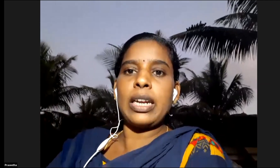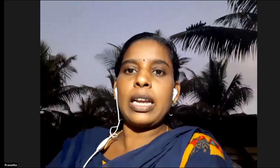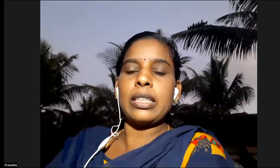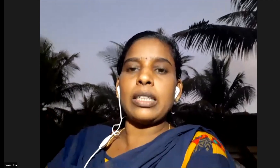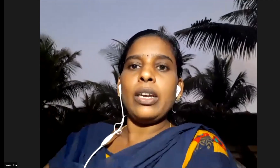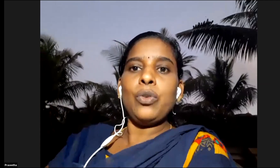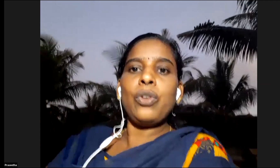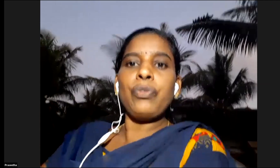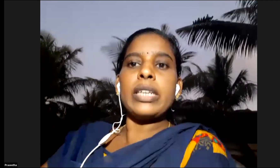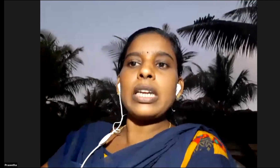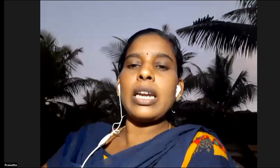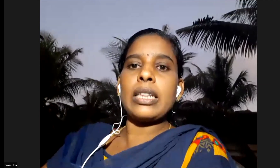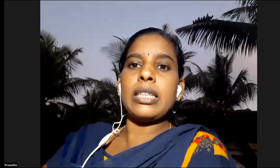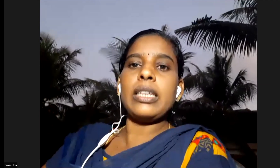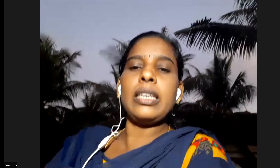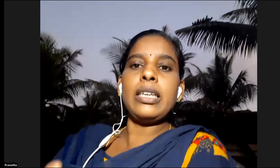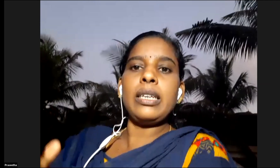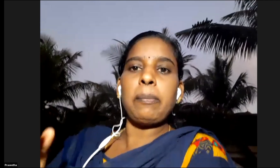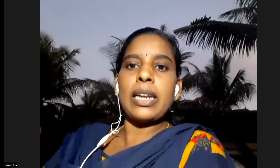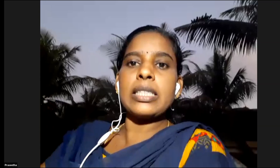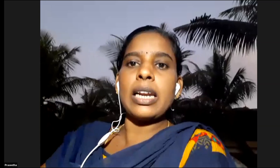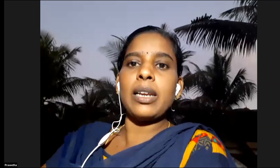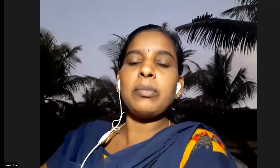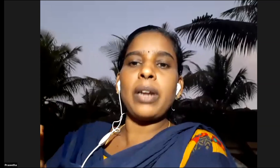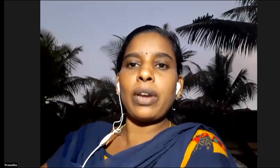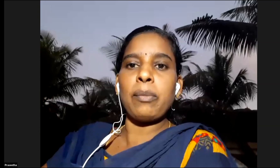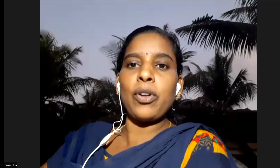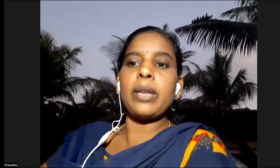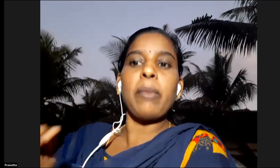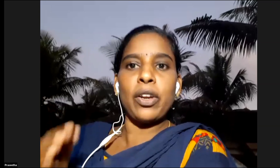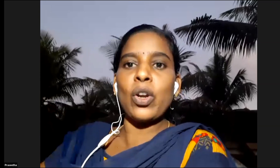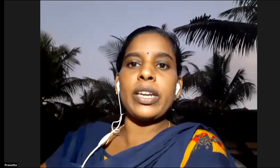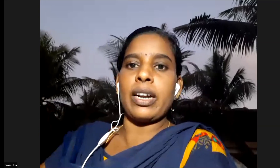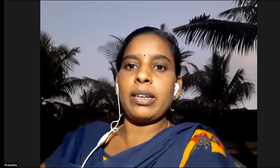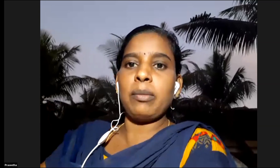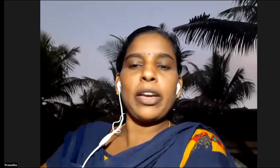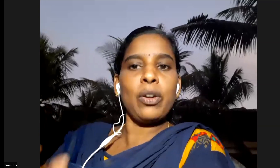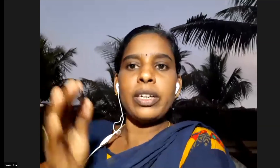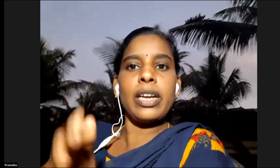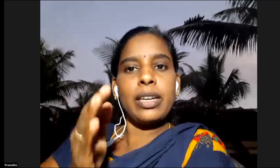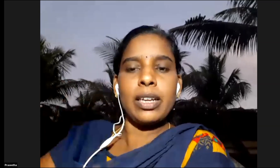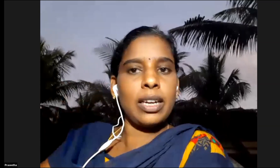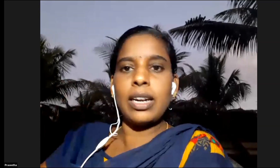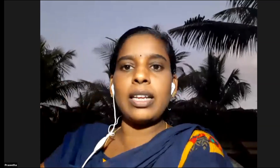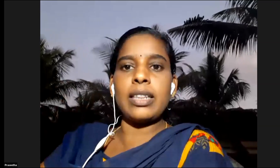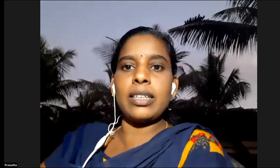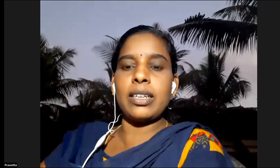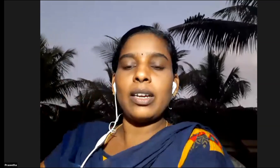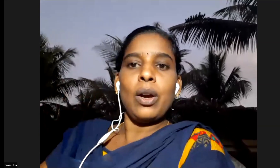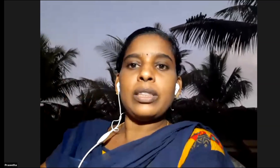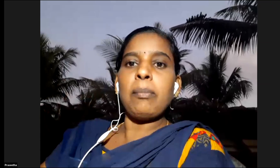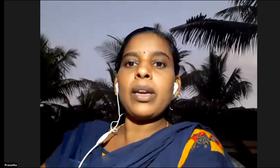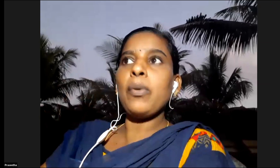യൂണിഫിക്കേഷൻ ഇല്ലാത്തത്? യൂണിഫിക്കേഷൻ ഇല്ലാത്തത് ഈ പല സ്ഥലങ്ങളിലും ഡെഫ് കമ്മ്യൂണിറ്റി മൈനോറിറ്റിയാണ്, മൈനോറിറ്റി ആയിട്ട് തന്നെയാണ്